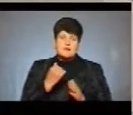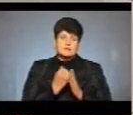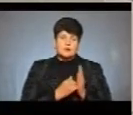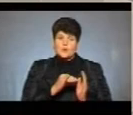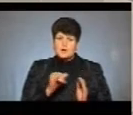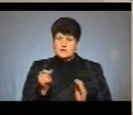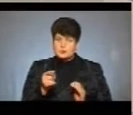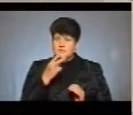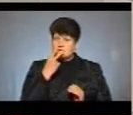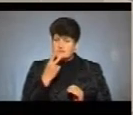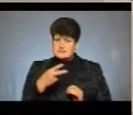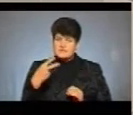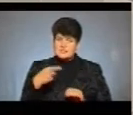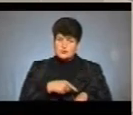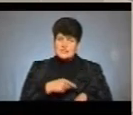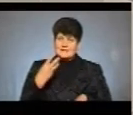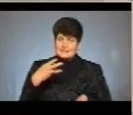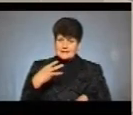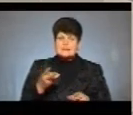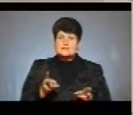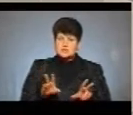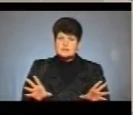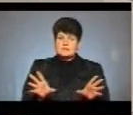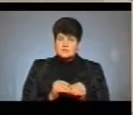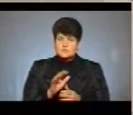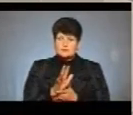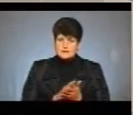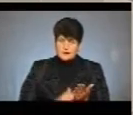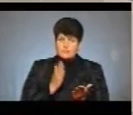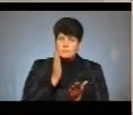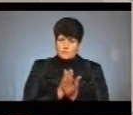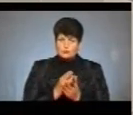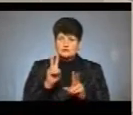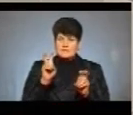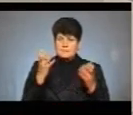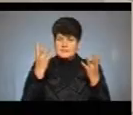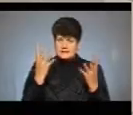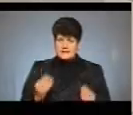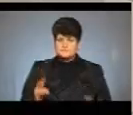UA Тернопіль. Дивіться о 20:30 і залишайтеся із нами далі в прямому ефірі «Тема дня».